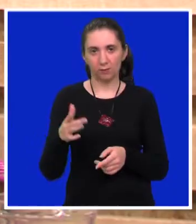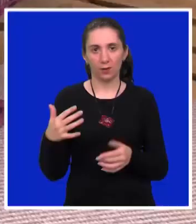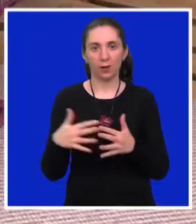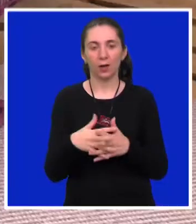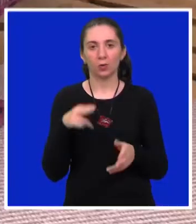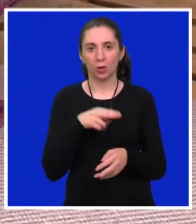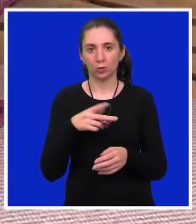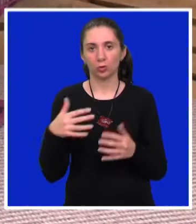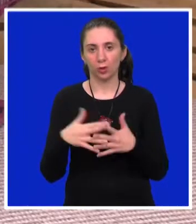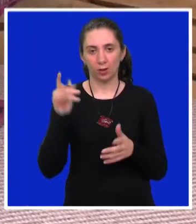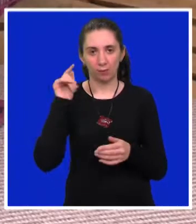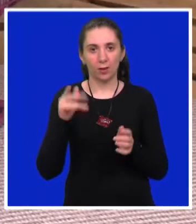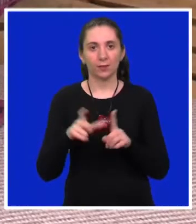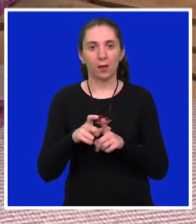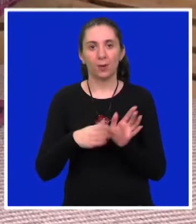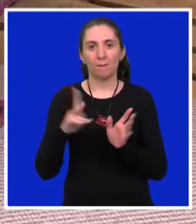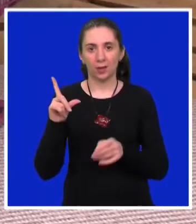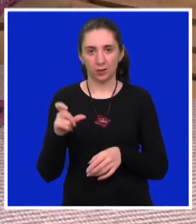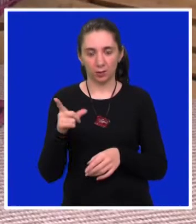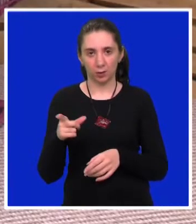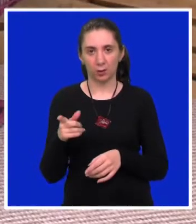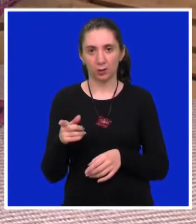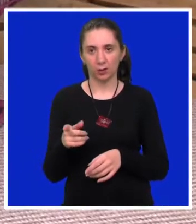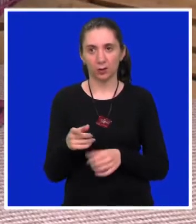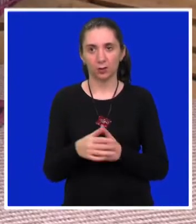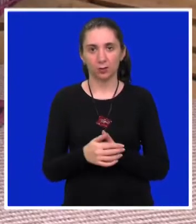studiju gradonačelnika Grada Karlovca Damira Mandića,